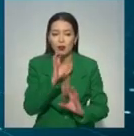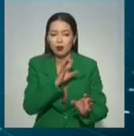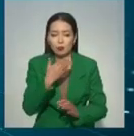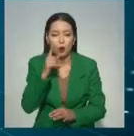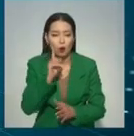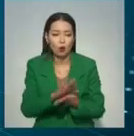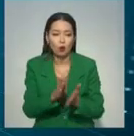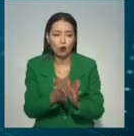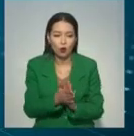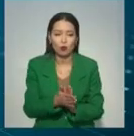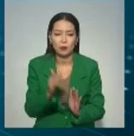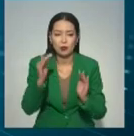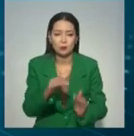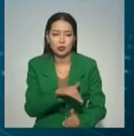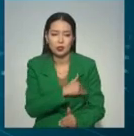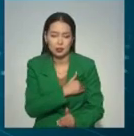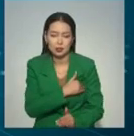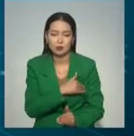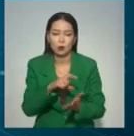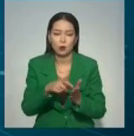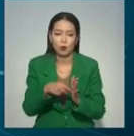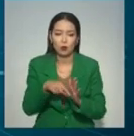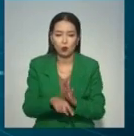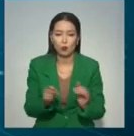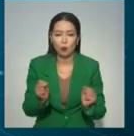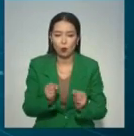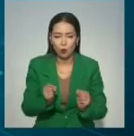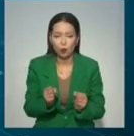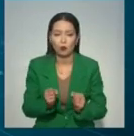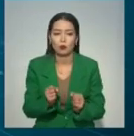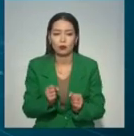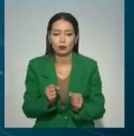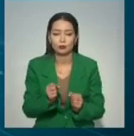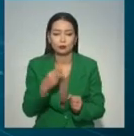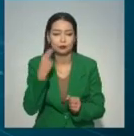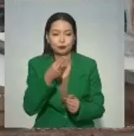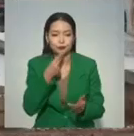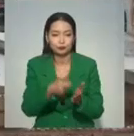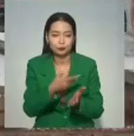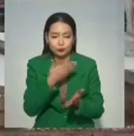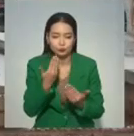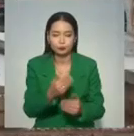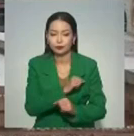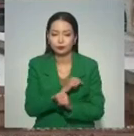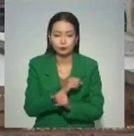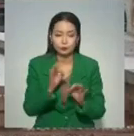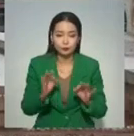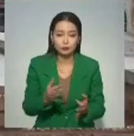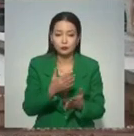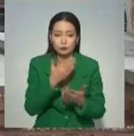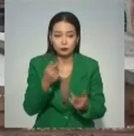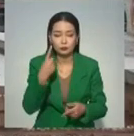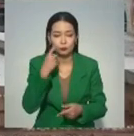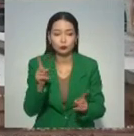Низкая температура в комнатах проживания, неприемлемое качество питания – это одни из основных жалоб отдыхающих. На АМТ также заверили,